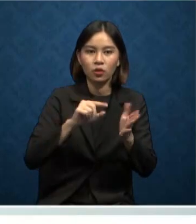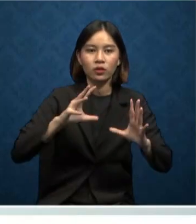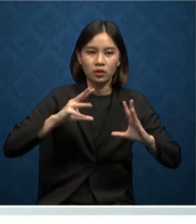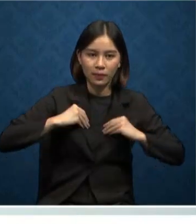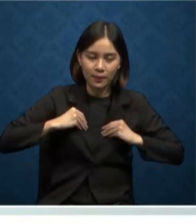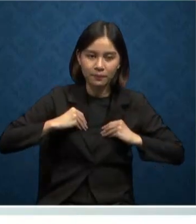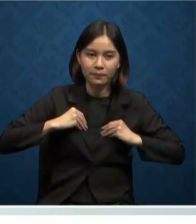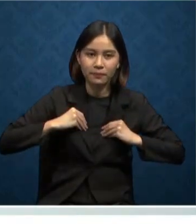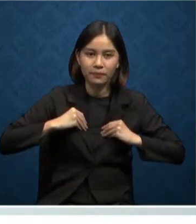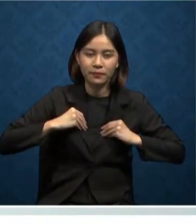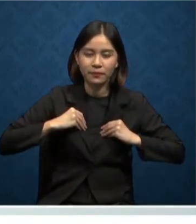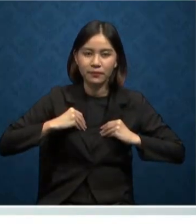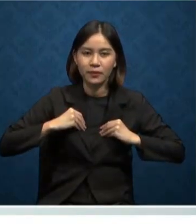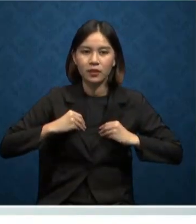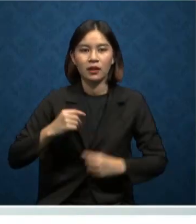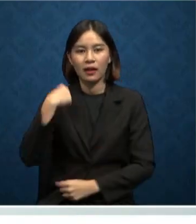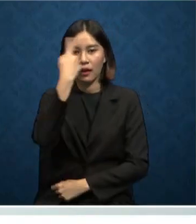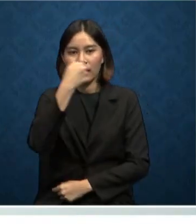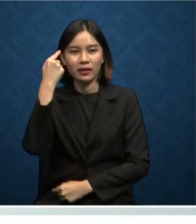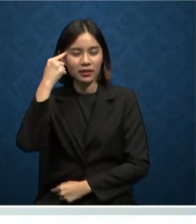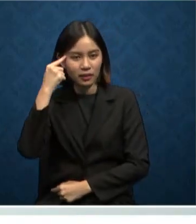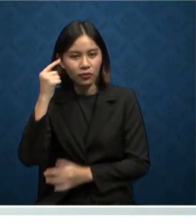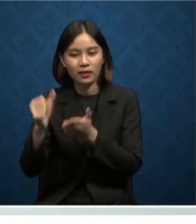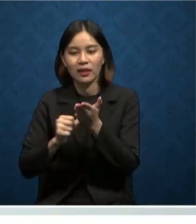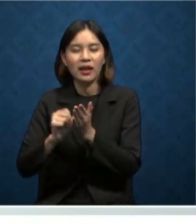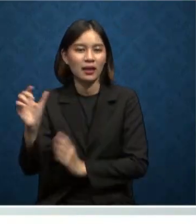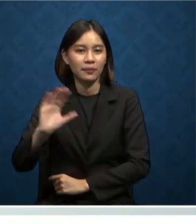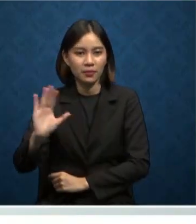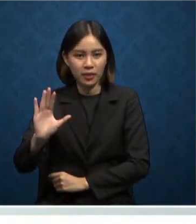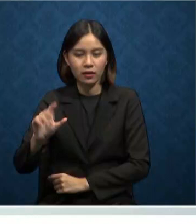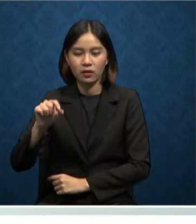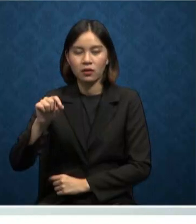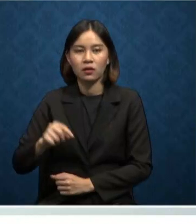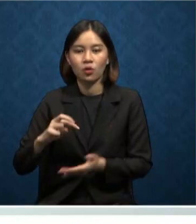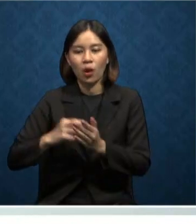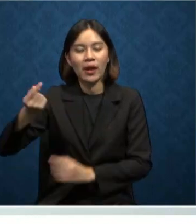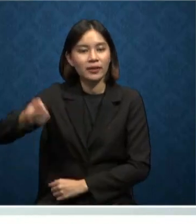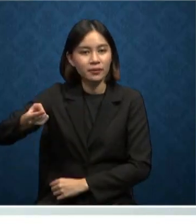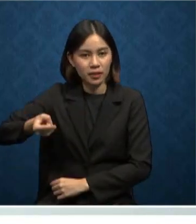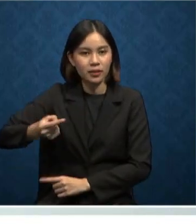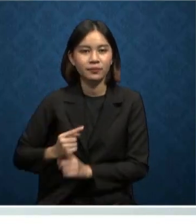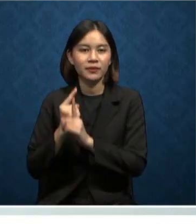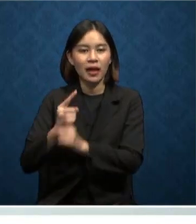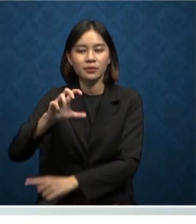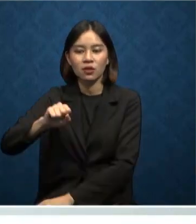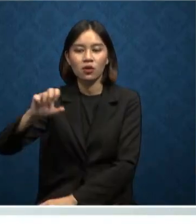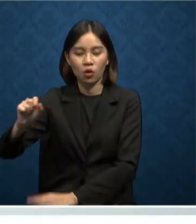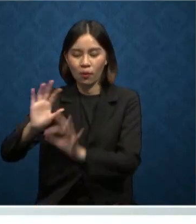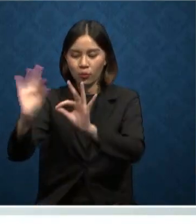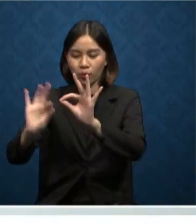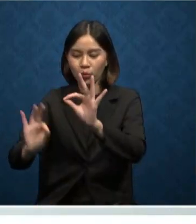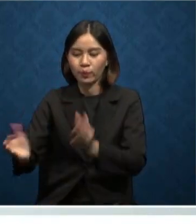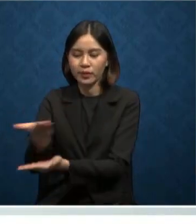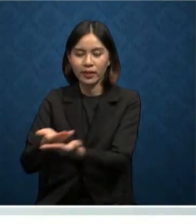ห็นด้วยผู้ใดไม่เห็นควรให้มีการแก้ไขคือให้คงไว้ตามร่างที่สภาผู้แทนราษฎรให้ความเห็นช